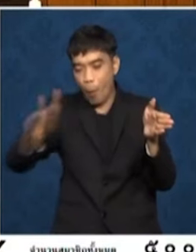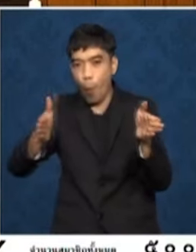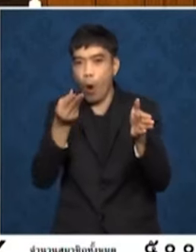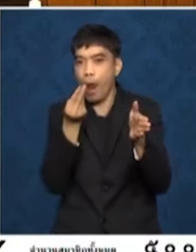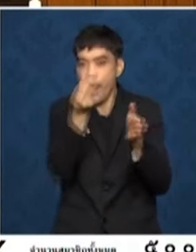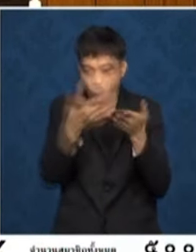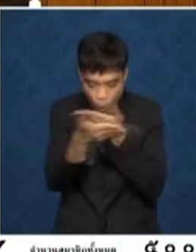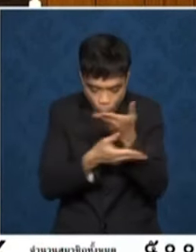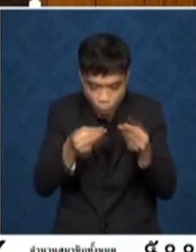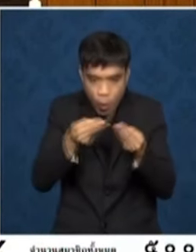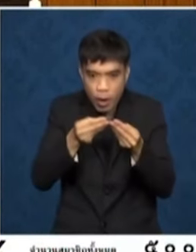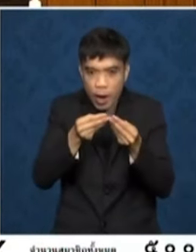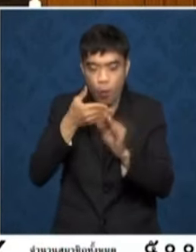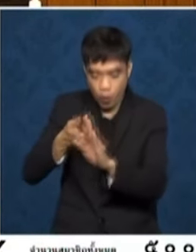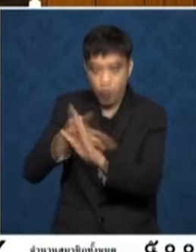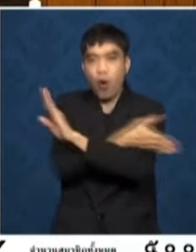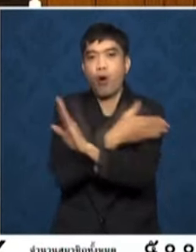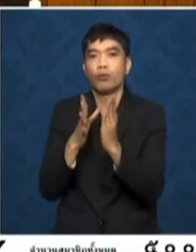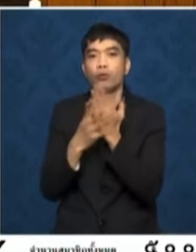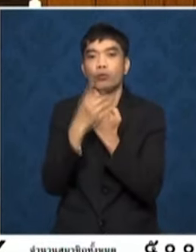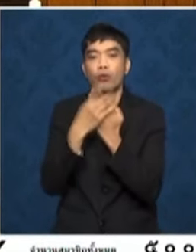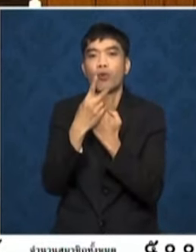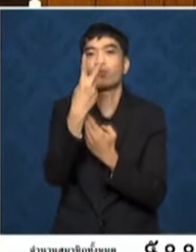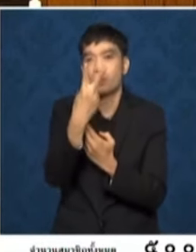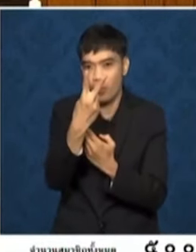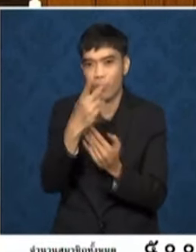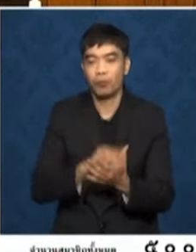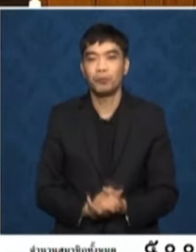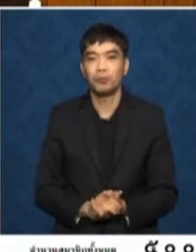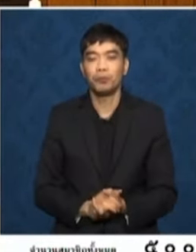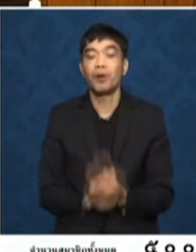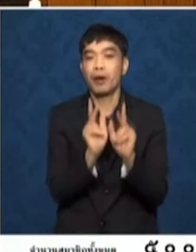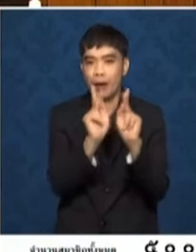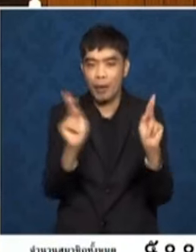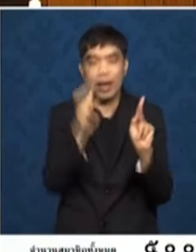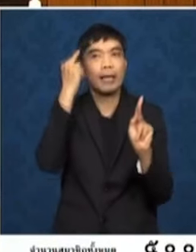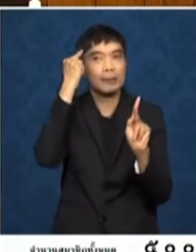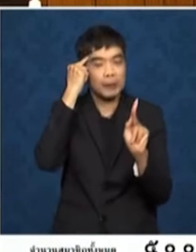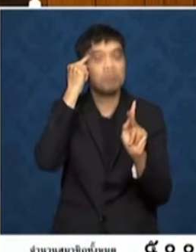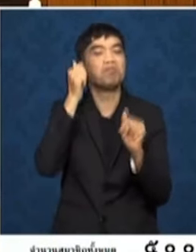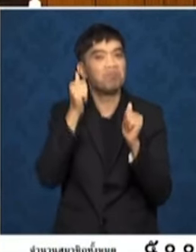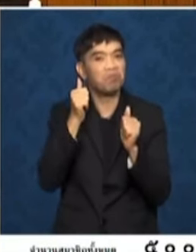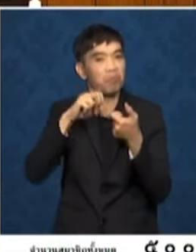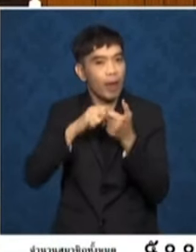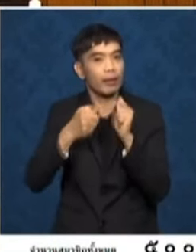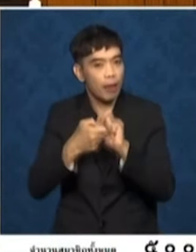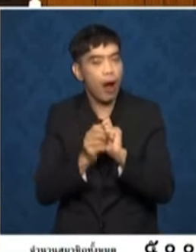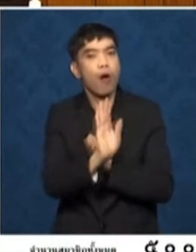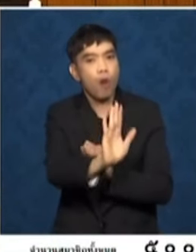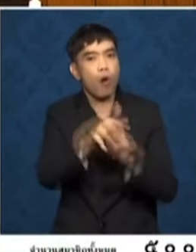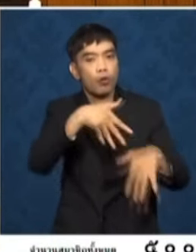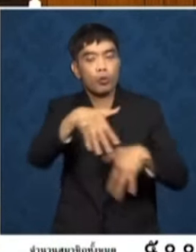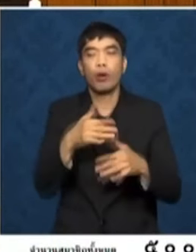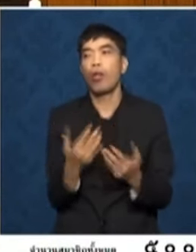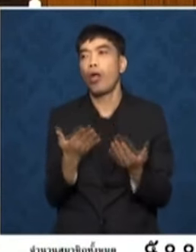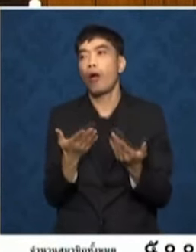กำหนดไ้ถึง 2 สัปดาห์ด้ขณะกรมาธิการวิศามัตนัดีว่าปัญหาของพระชาชนไม่อาจรอต